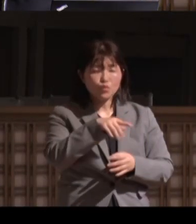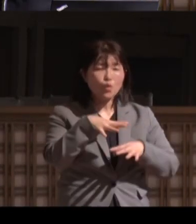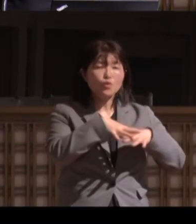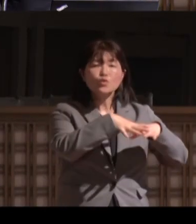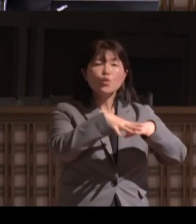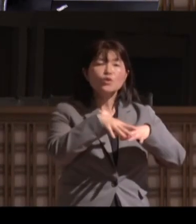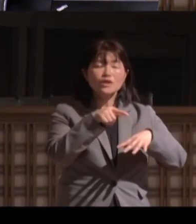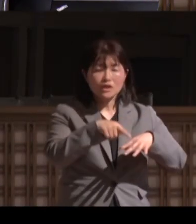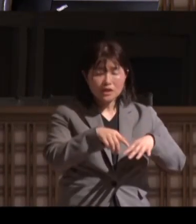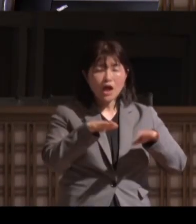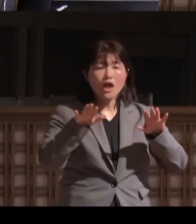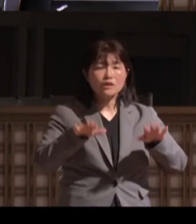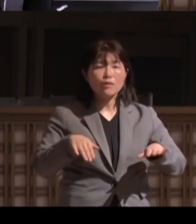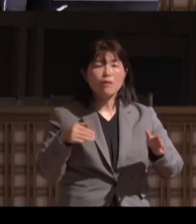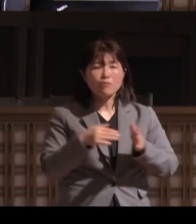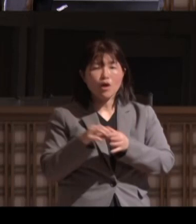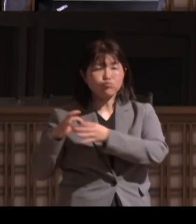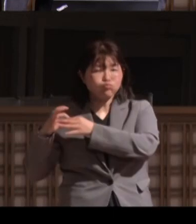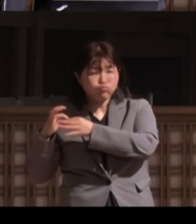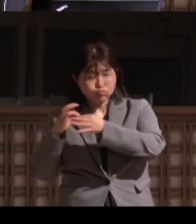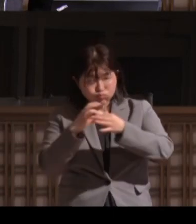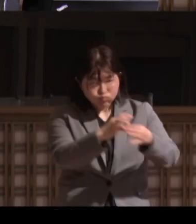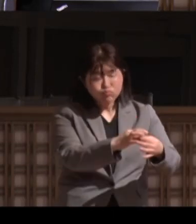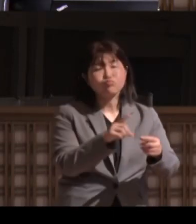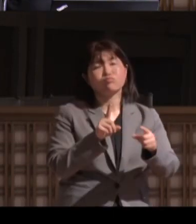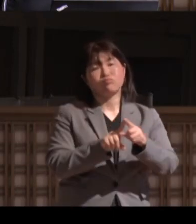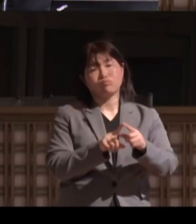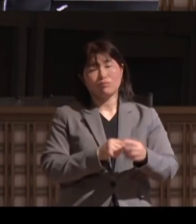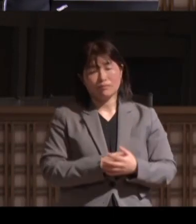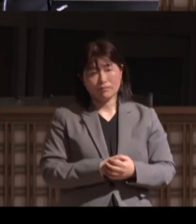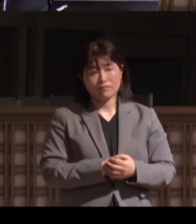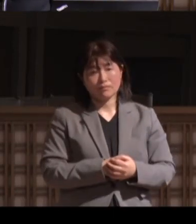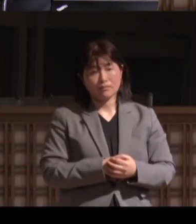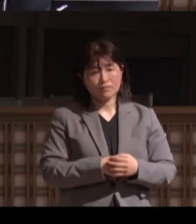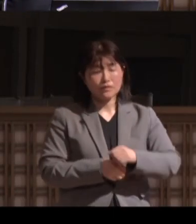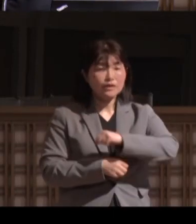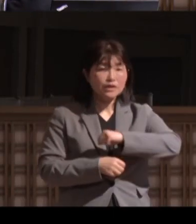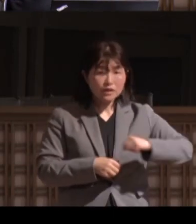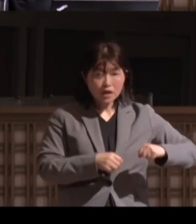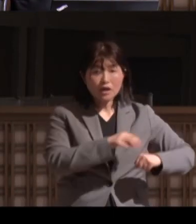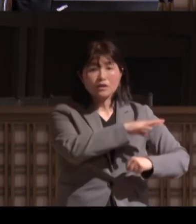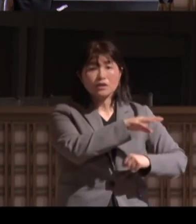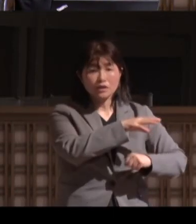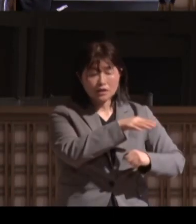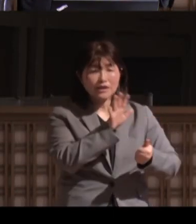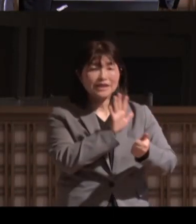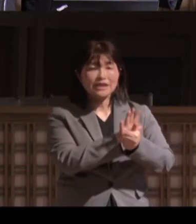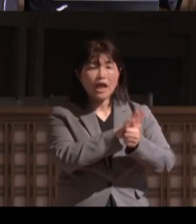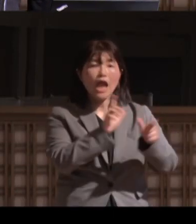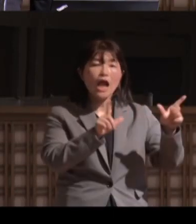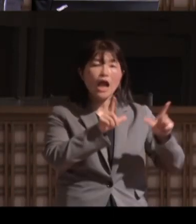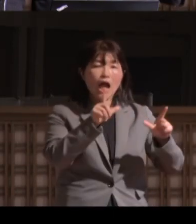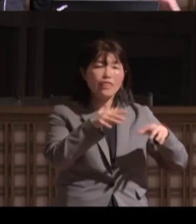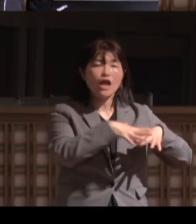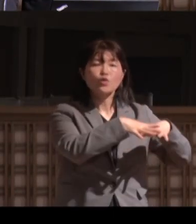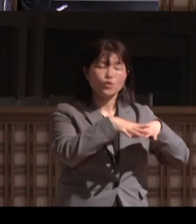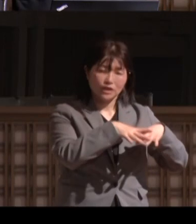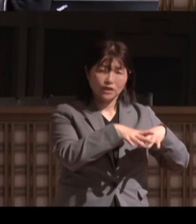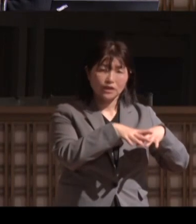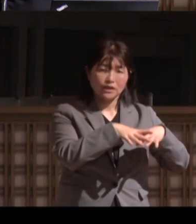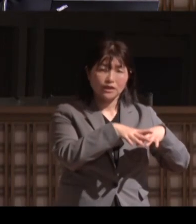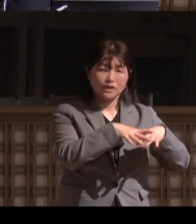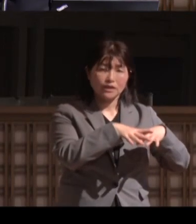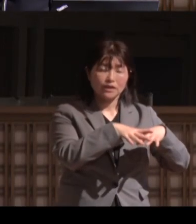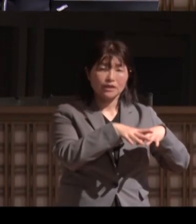組織が今日までえ続いているわけですで左側の方があ遅延型の組織まここでは遅延